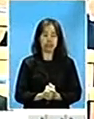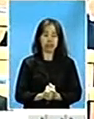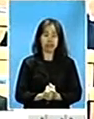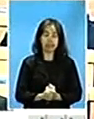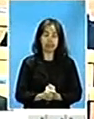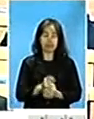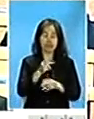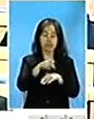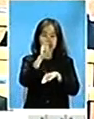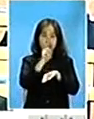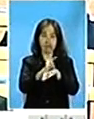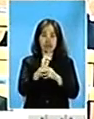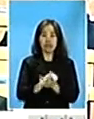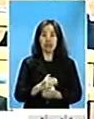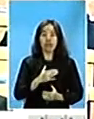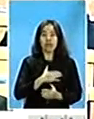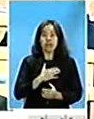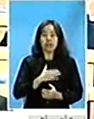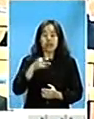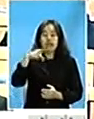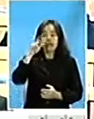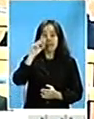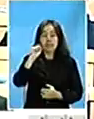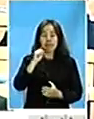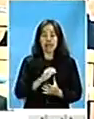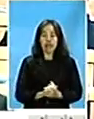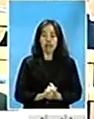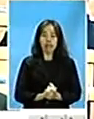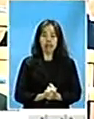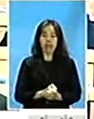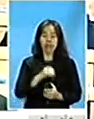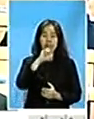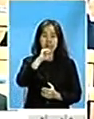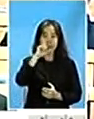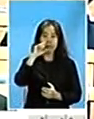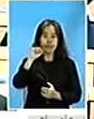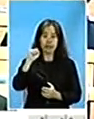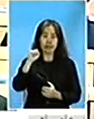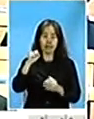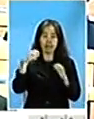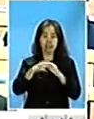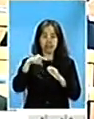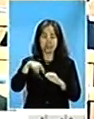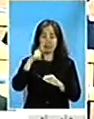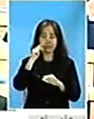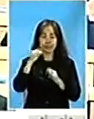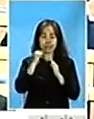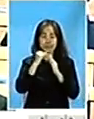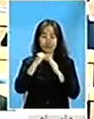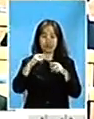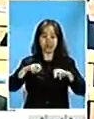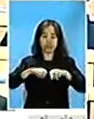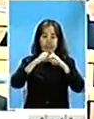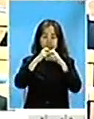กราบเรียนท่านประธานที่เคารพกระผมจ่าสิบตำรวจประสิทธิ์ชัยศรีสะสมาชิกสภาผู้แทนราษฎรพรรคเพื่อไทยจังหวัดสุรินท